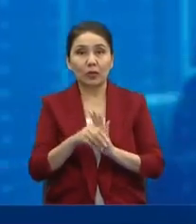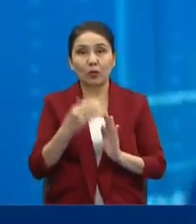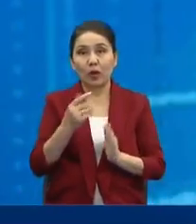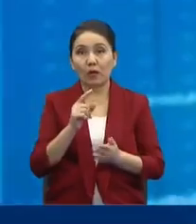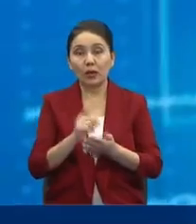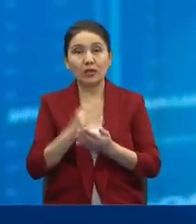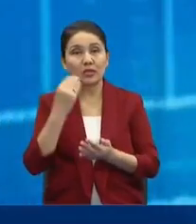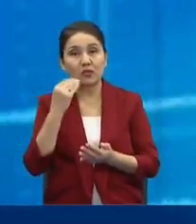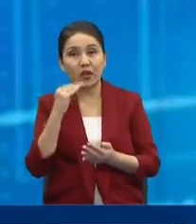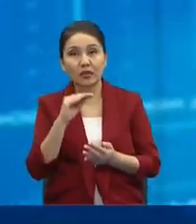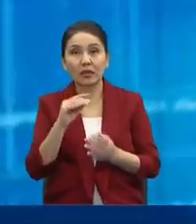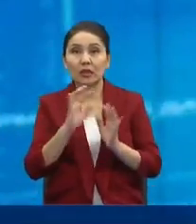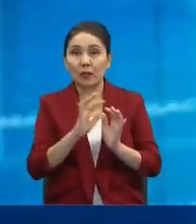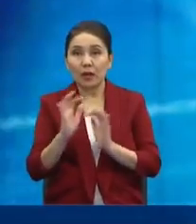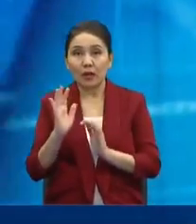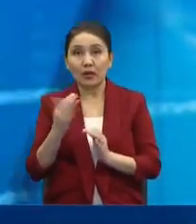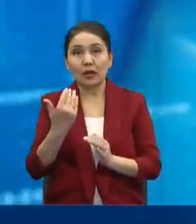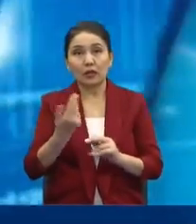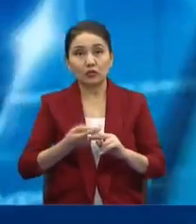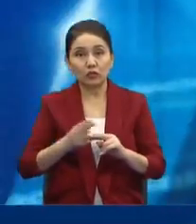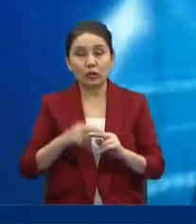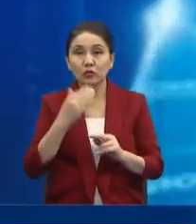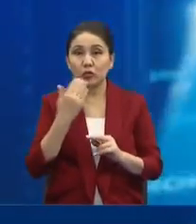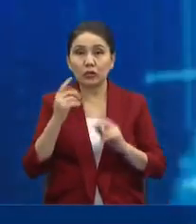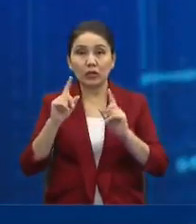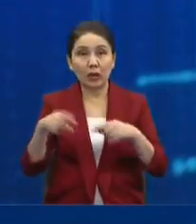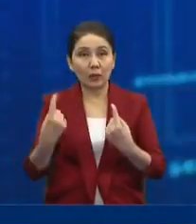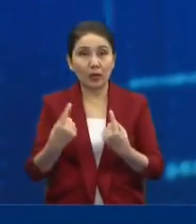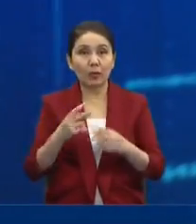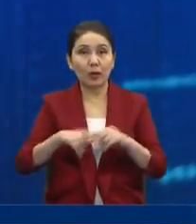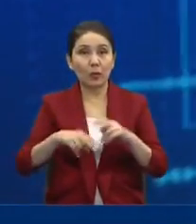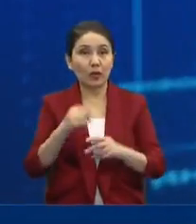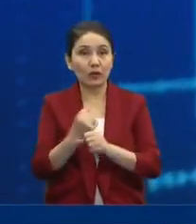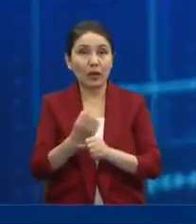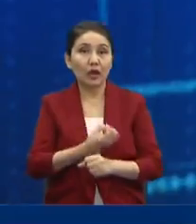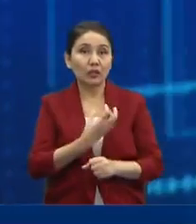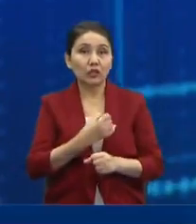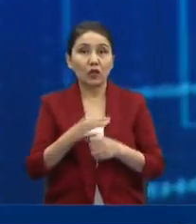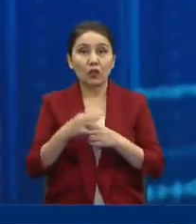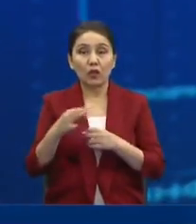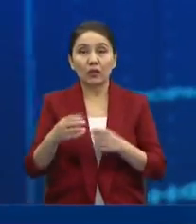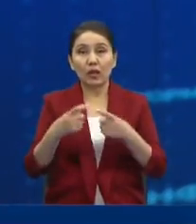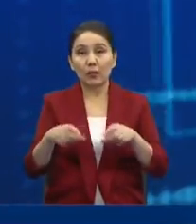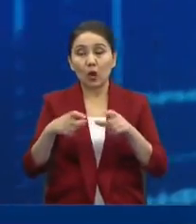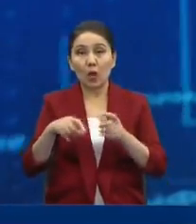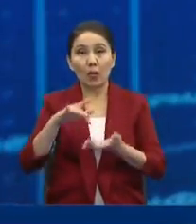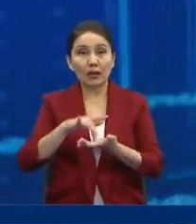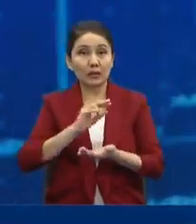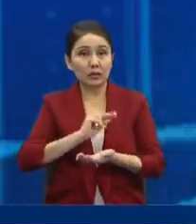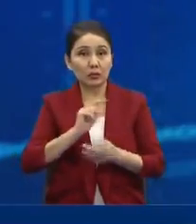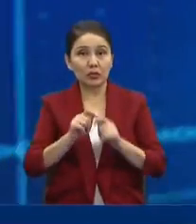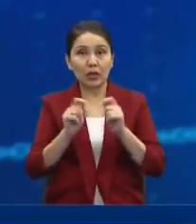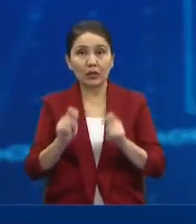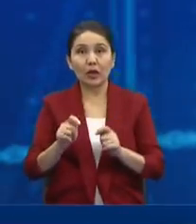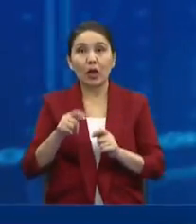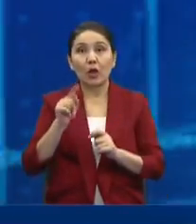albatta sifat va samaradorlikni ta'minlaydi. Ana shunday so'nggi talablar asosida barpo qilingan Andijon viloyati imtihon markazi ish boshladi.